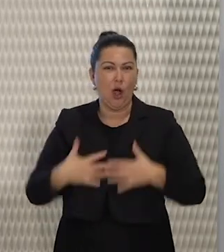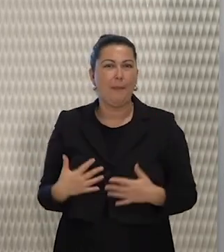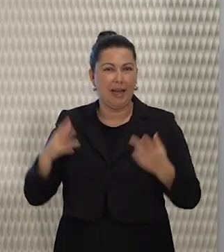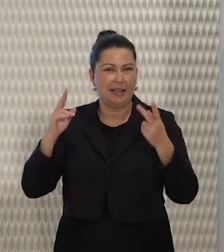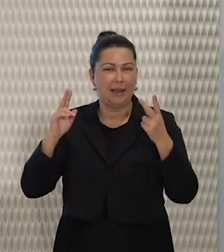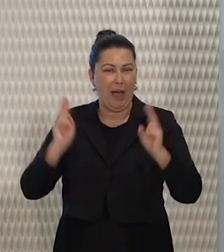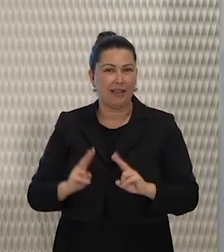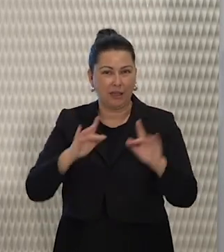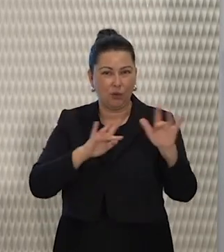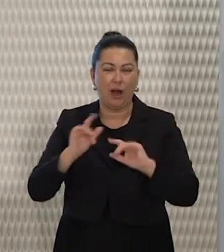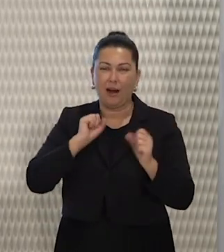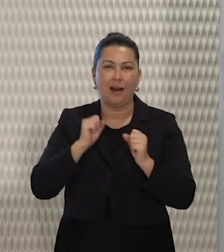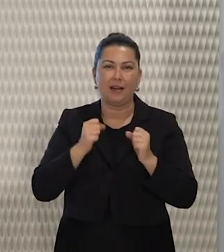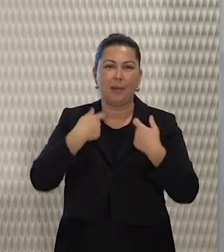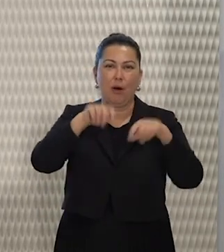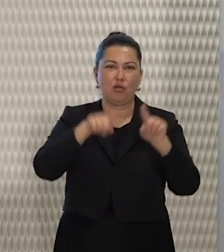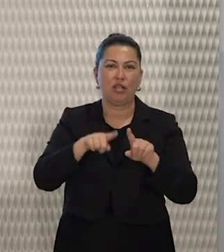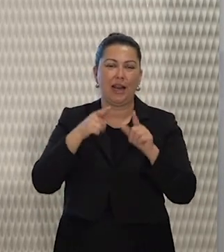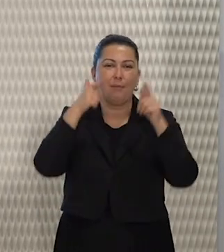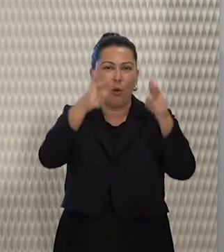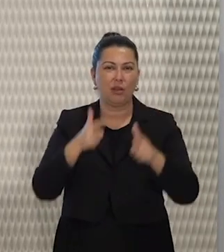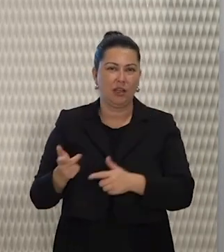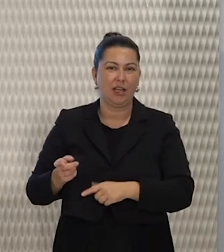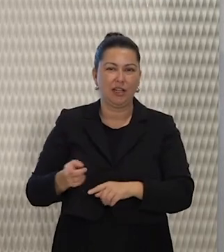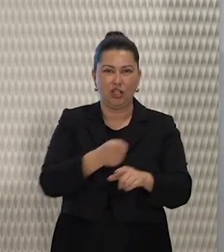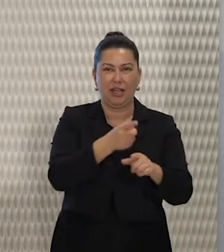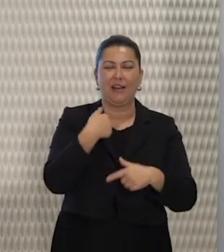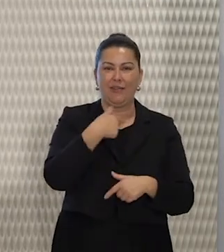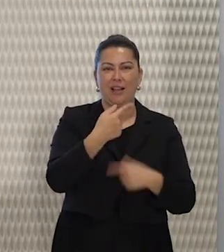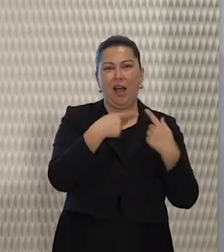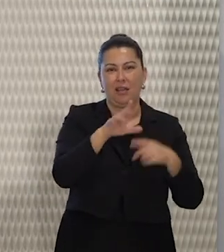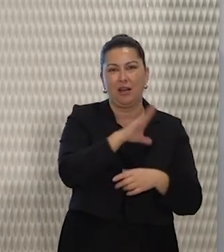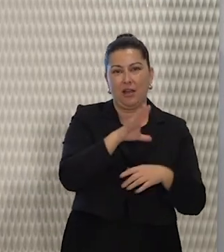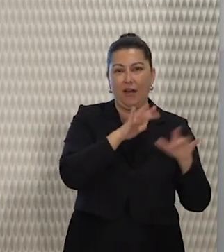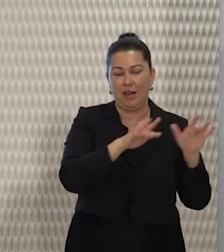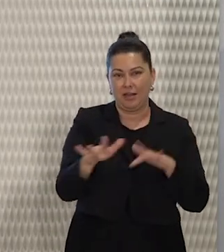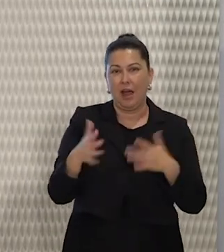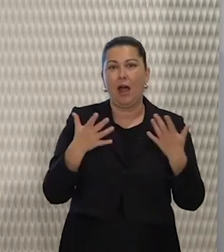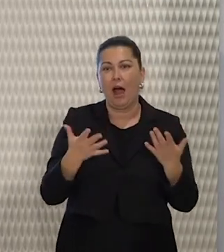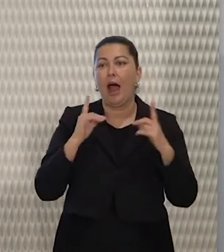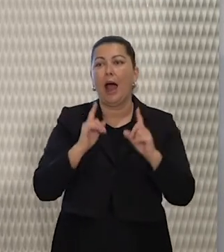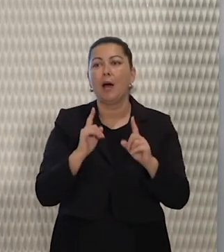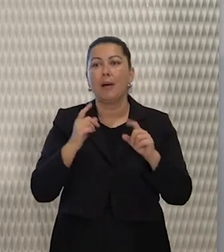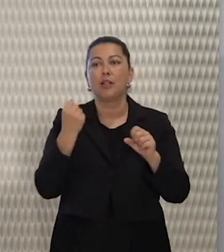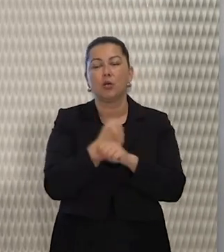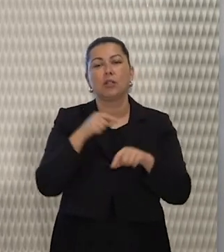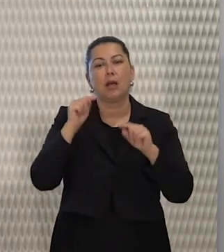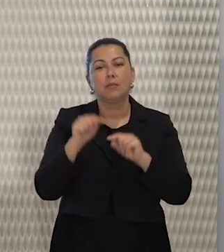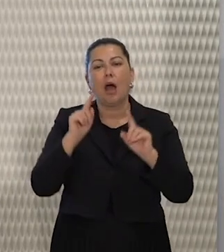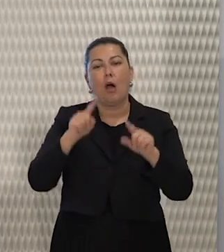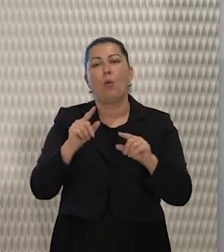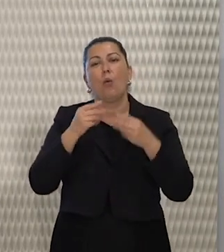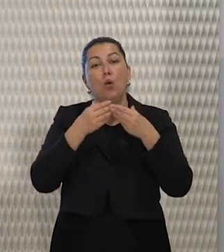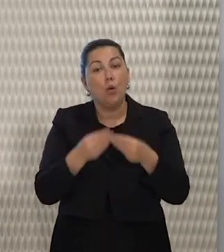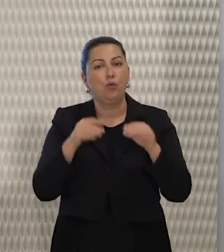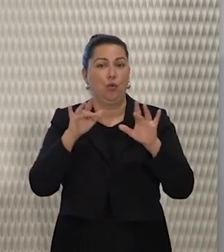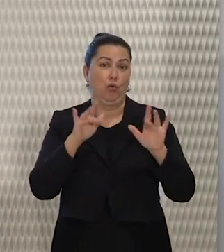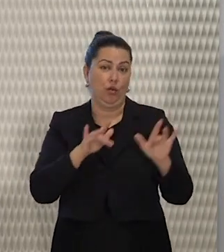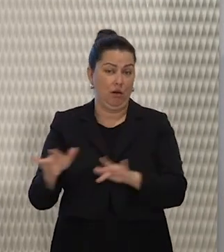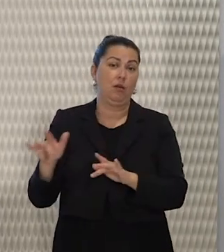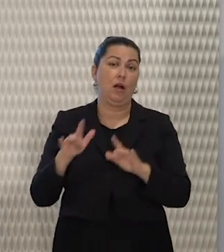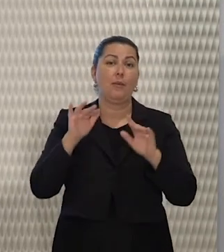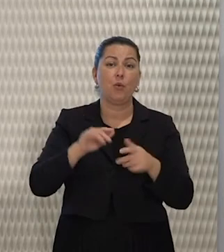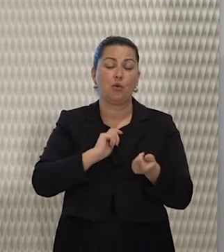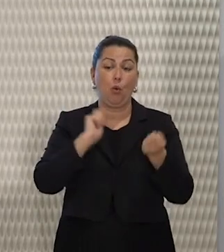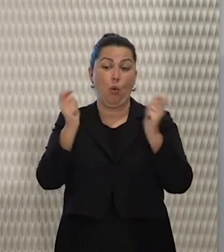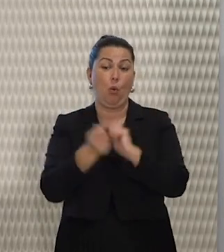körperliche Beeinträchtigung hat. Das wird einfach schwierig, weil es einfach andere Gefahren gibt. Aber auch hier haben wir eine Lösung gefunden. Wir haben auch